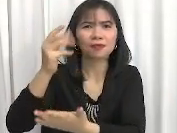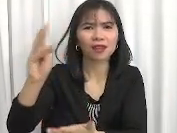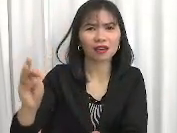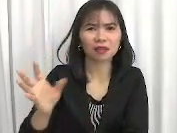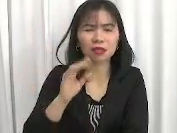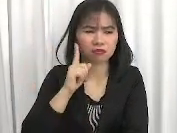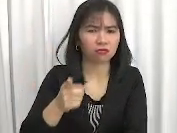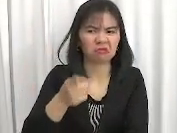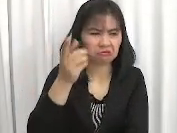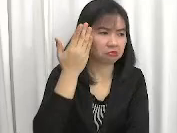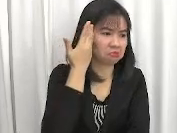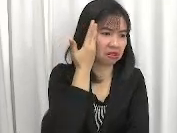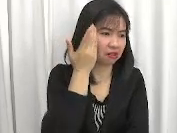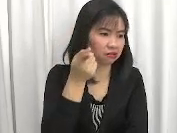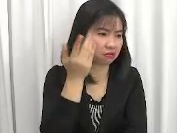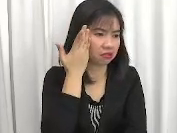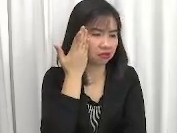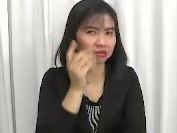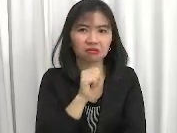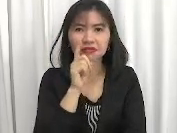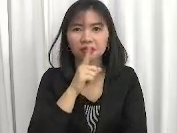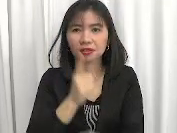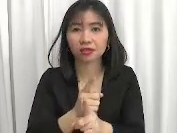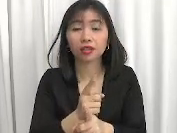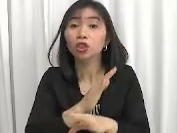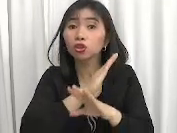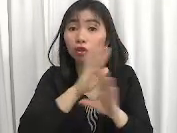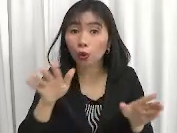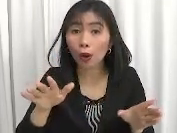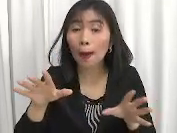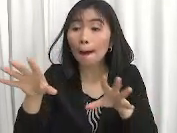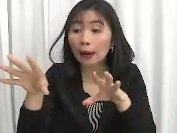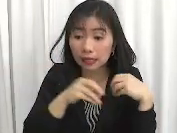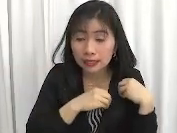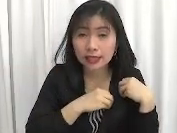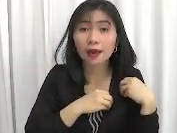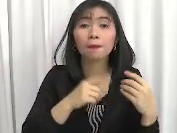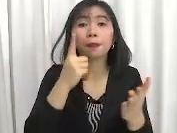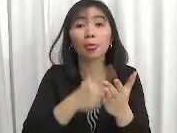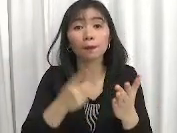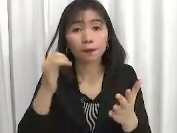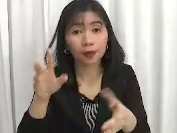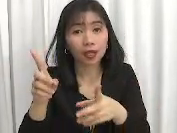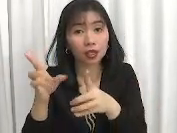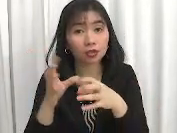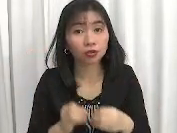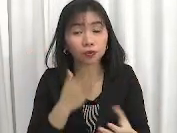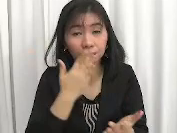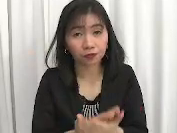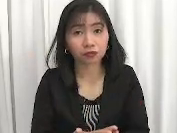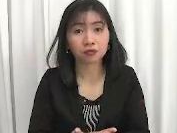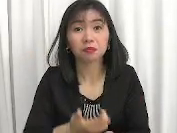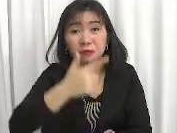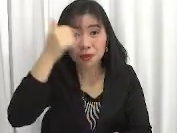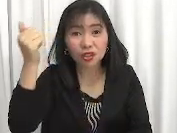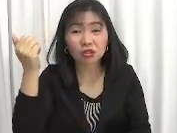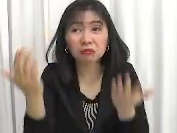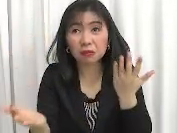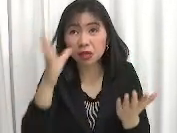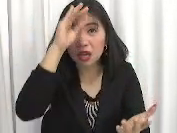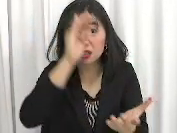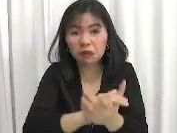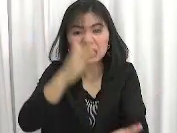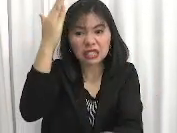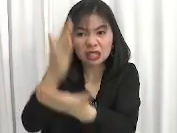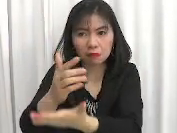Oh. Tanggapin nyo yung pinapakita niyang kabutihan. Kasi madadala siya pagka binaran nyo, di ba? So mag-thank you ka na